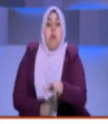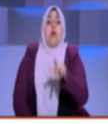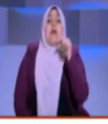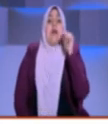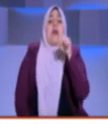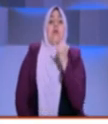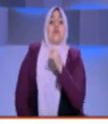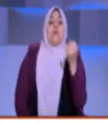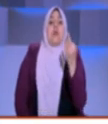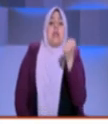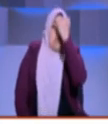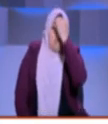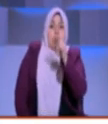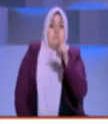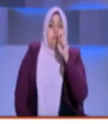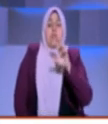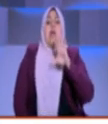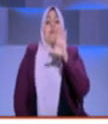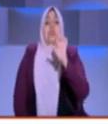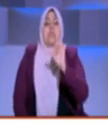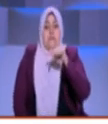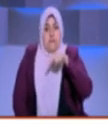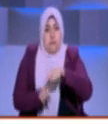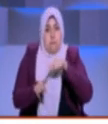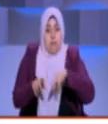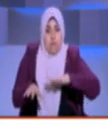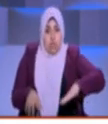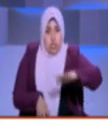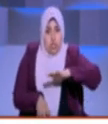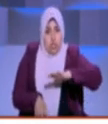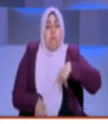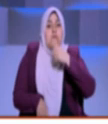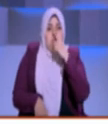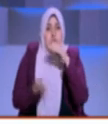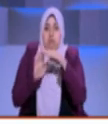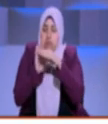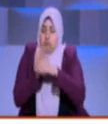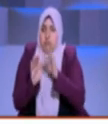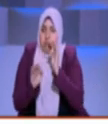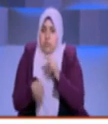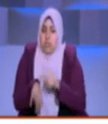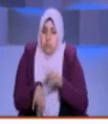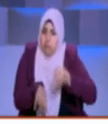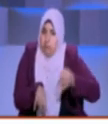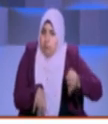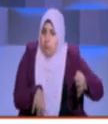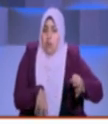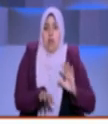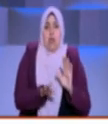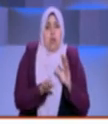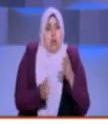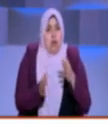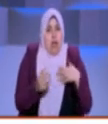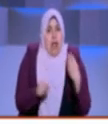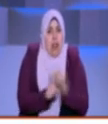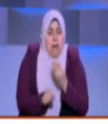90% من الفرنسيين ملتزمون حتى بالخروج بالتصاريح التي وفرتها لها وزارة